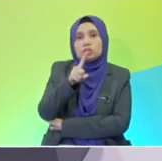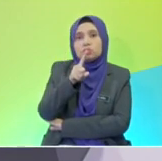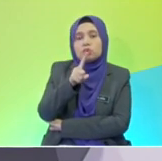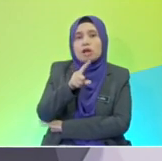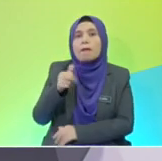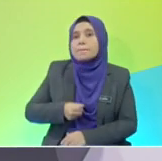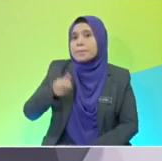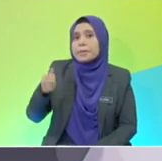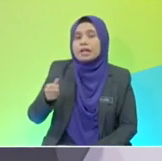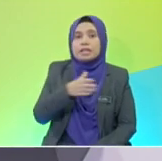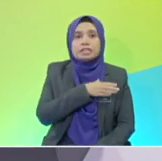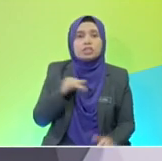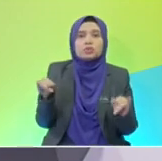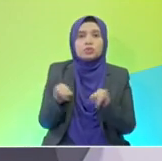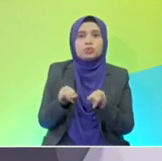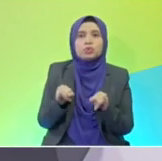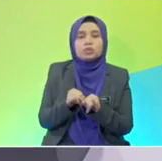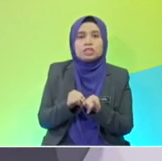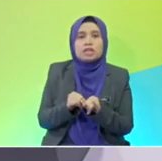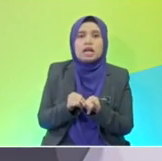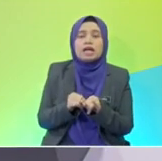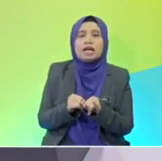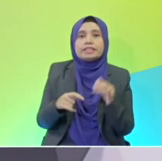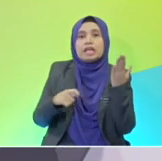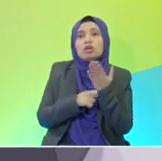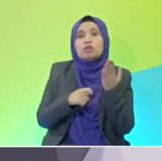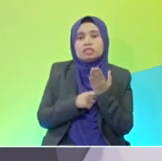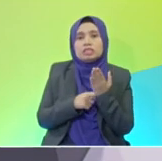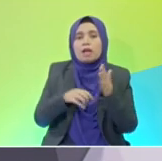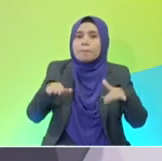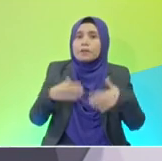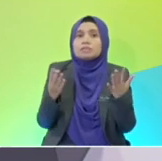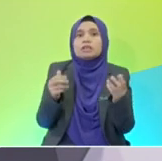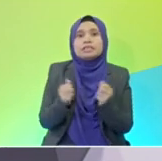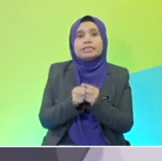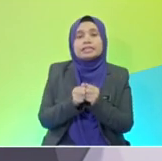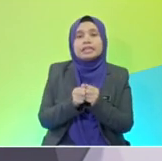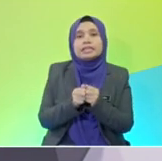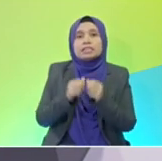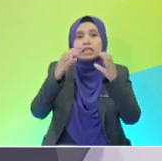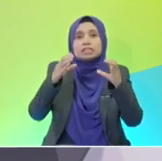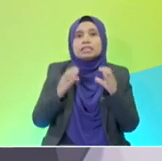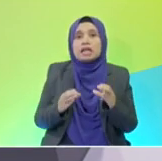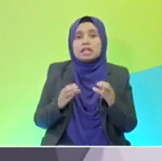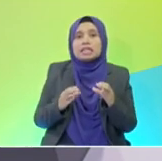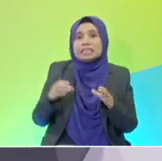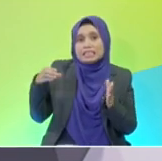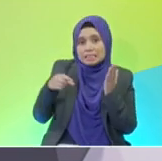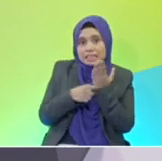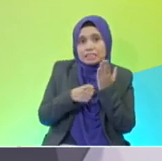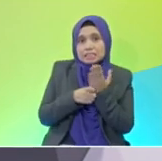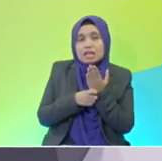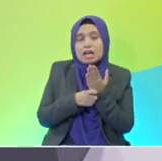peralatan dan juga metrodology kemudian macam mana dengan kaidah-kaidah mengecas bahan pendingin Oke